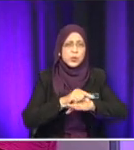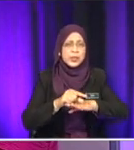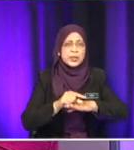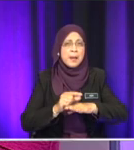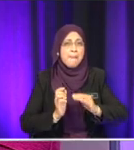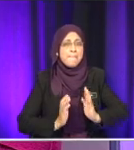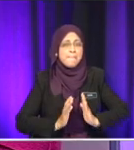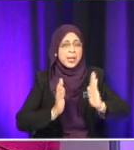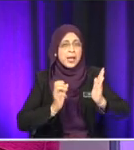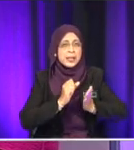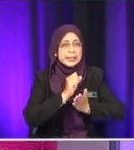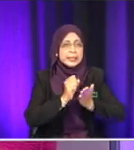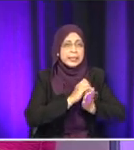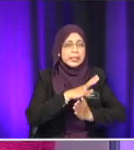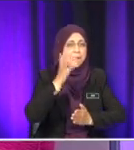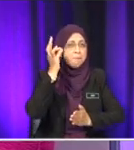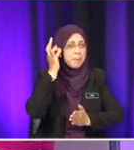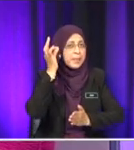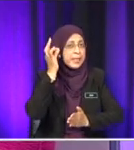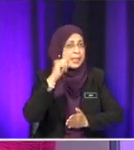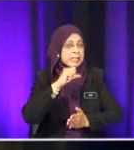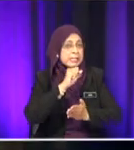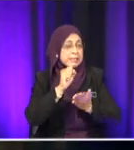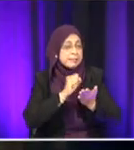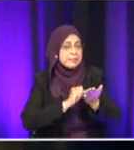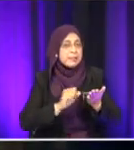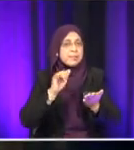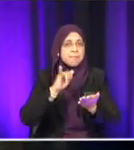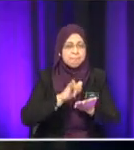dan pemikiran seni video itu sendiri